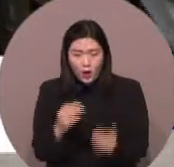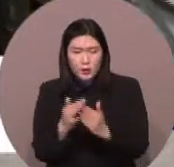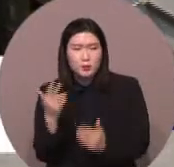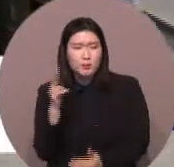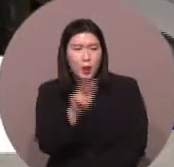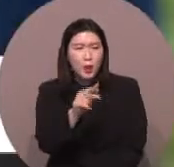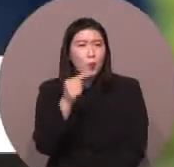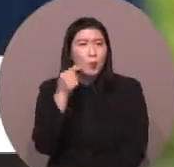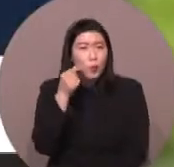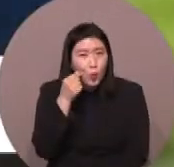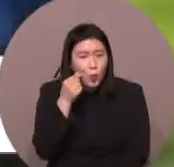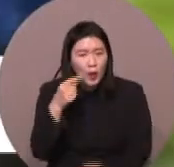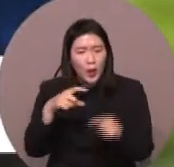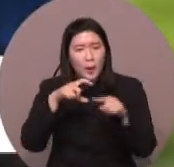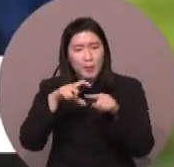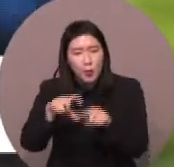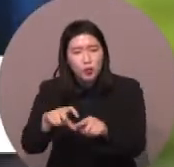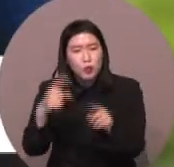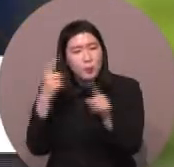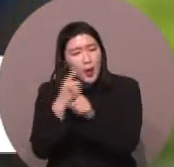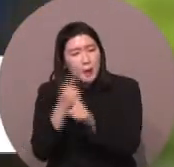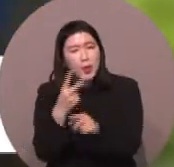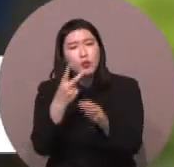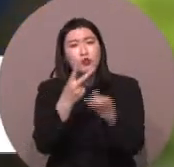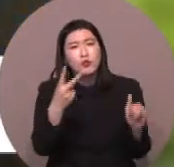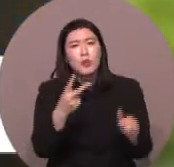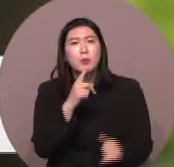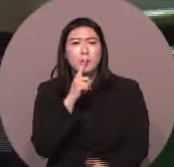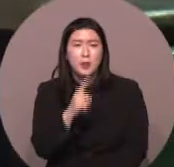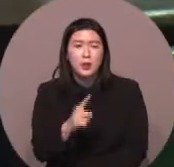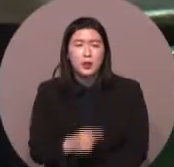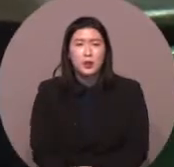못한 노동자가 매일 2명 넘게 발생한 겁니다.